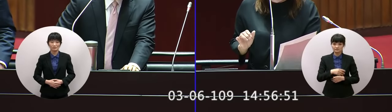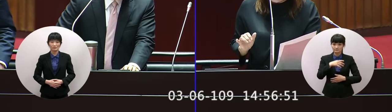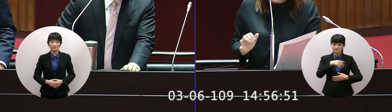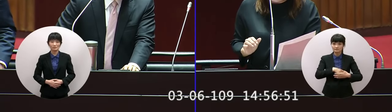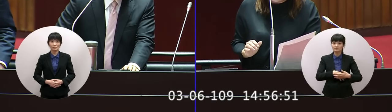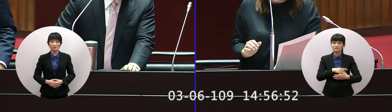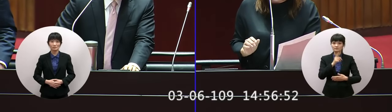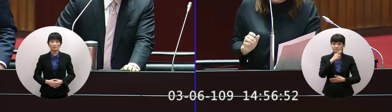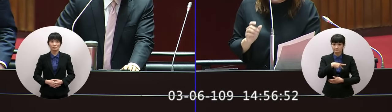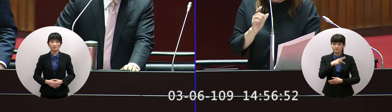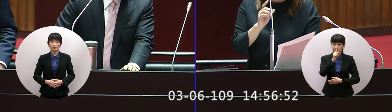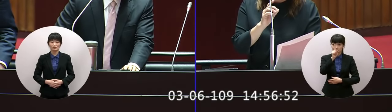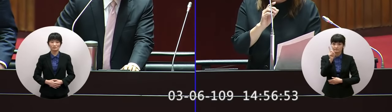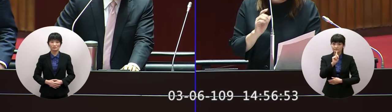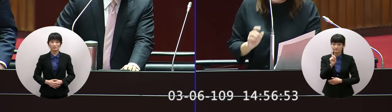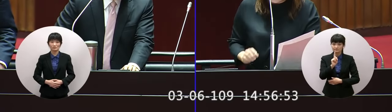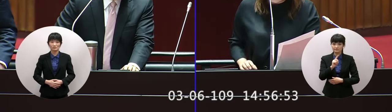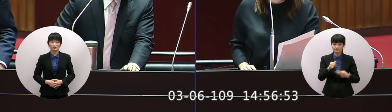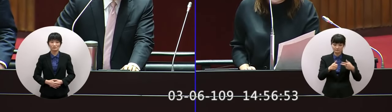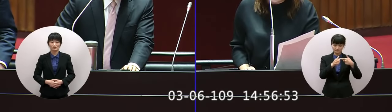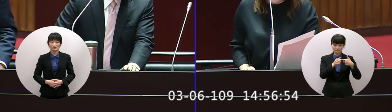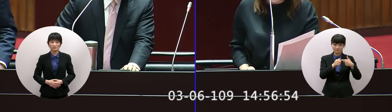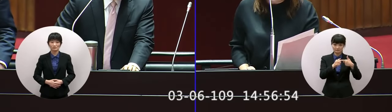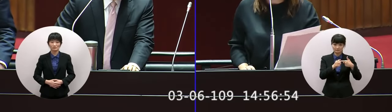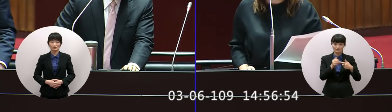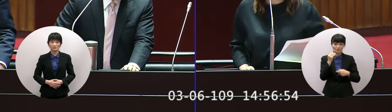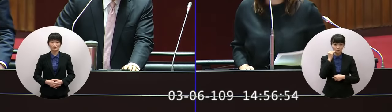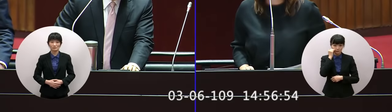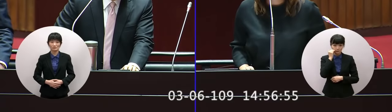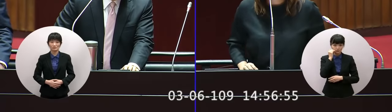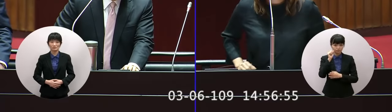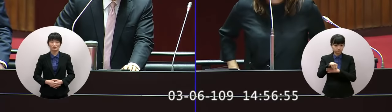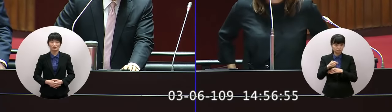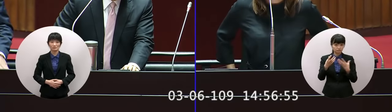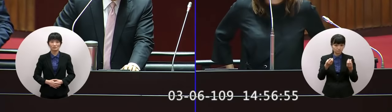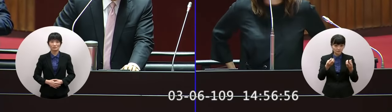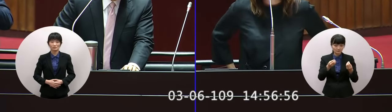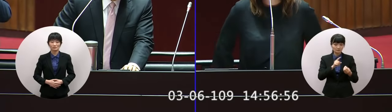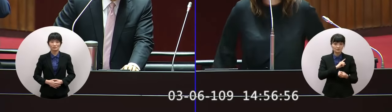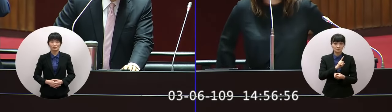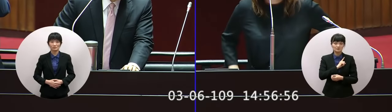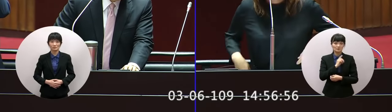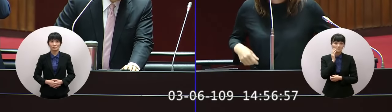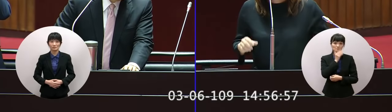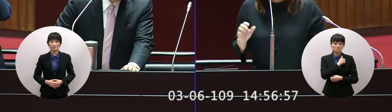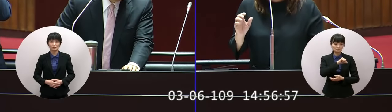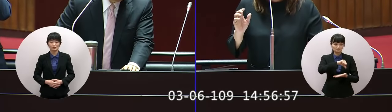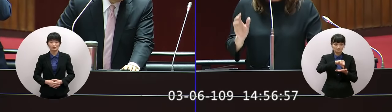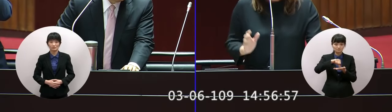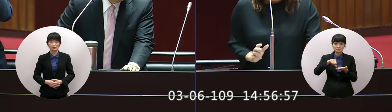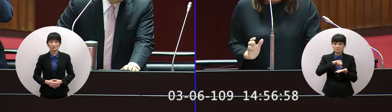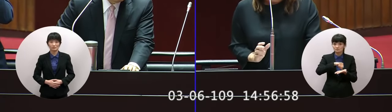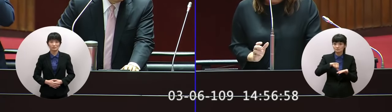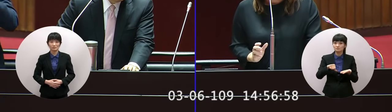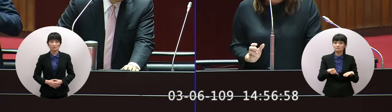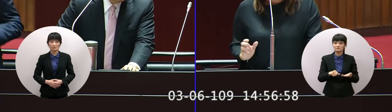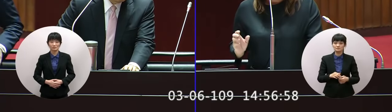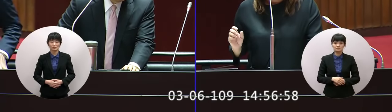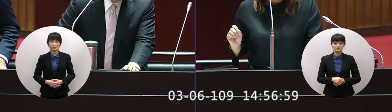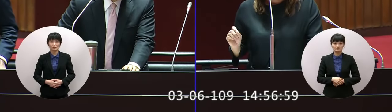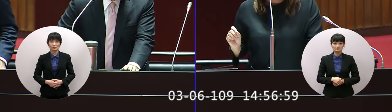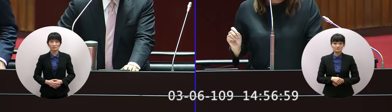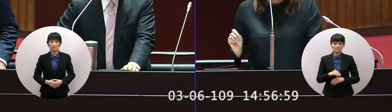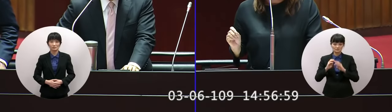中还有一个第六个就是未经许可种植作物，盗采砂